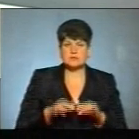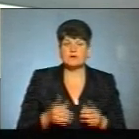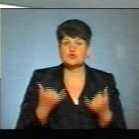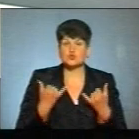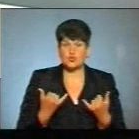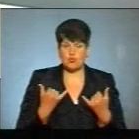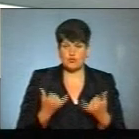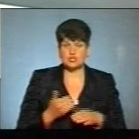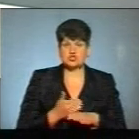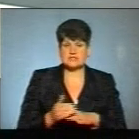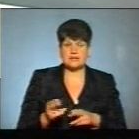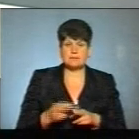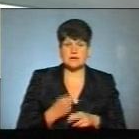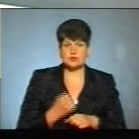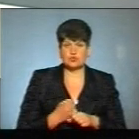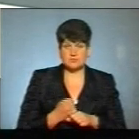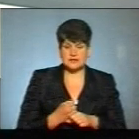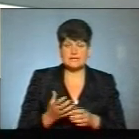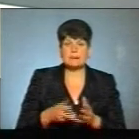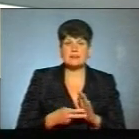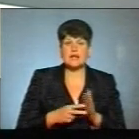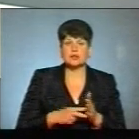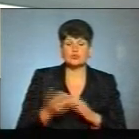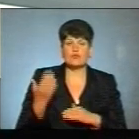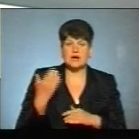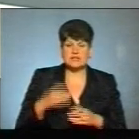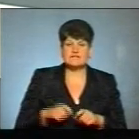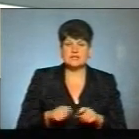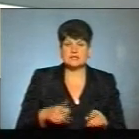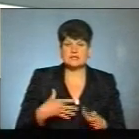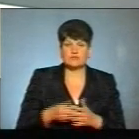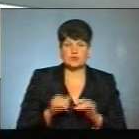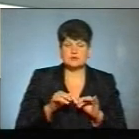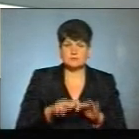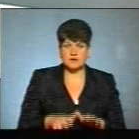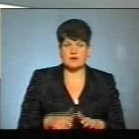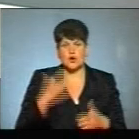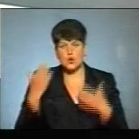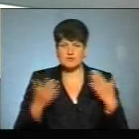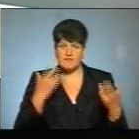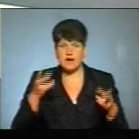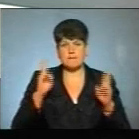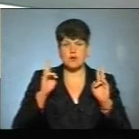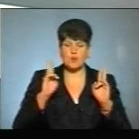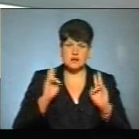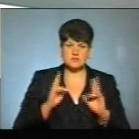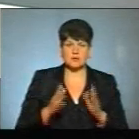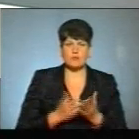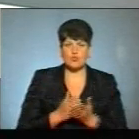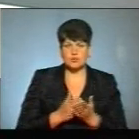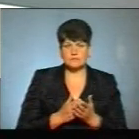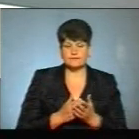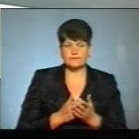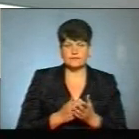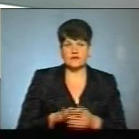сьогодні частина безробітних, які планували відкрити власну справу, там десь розваги, перукарські послуги, вони